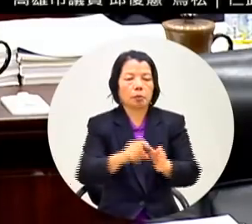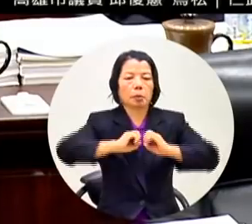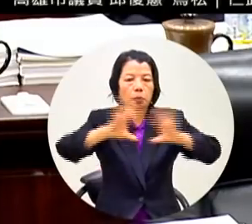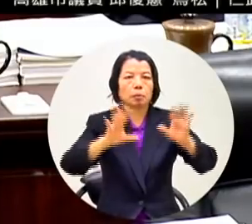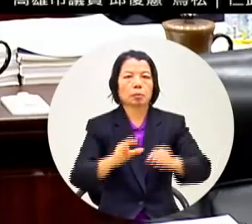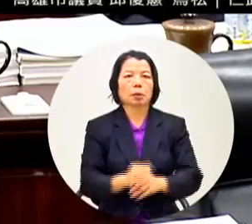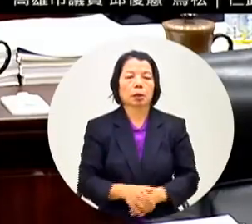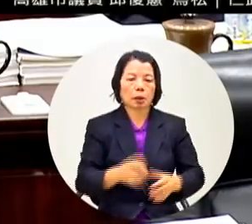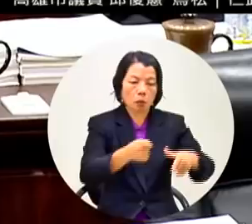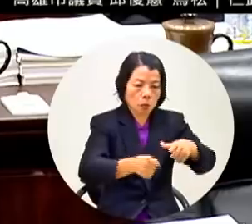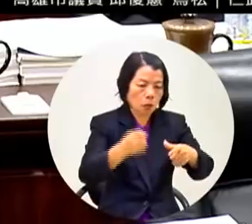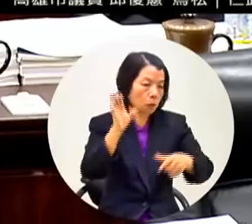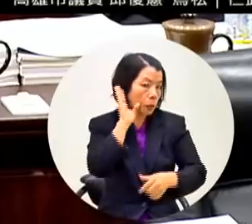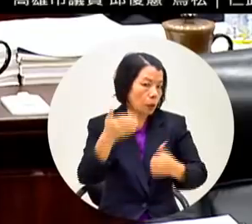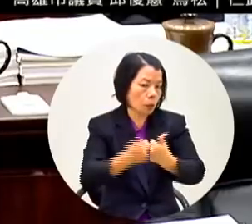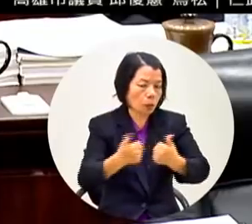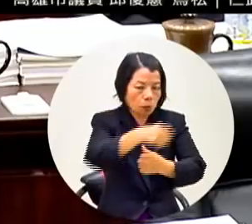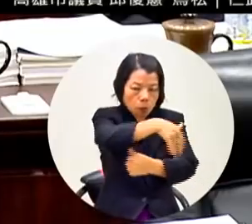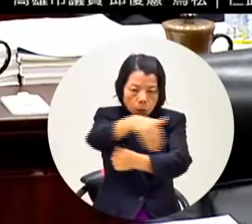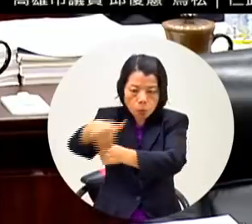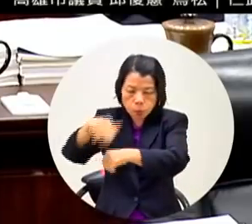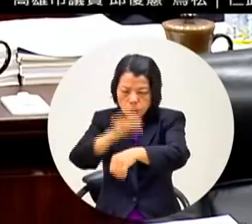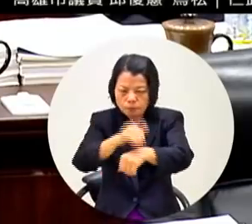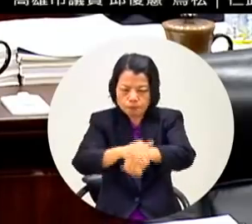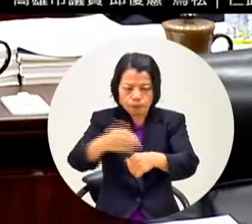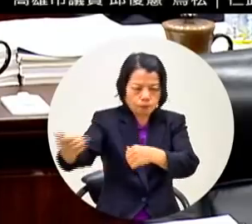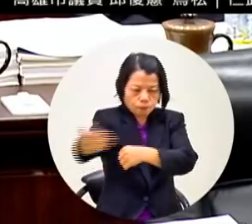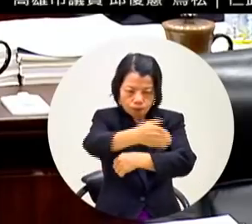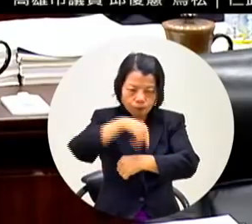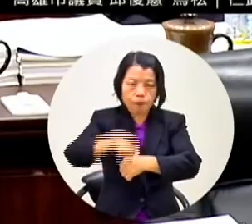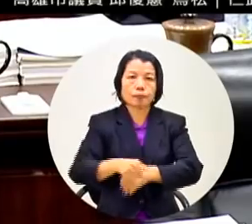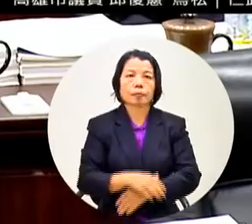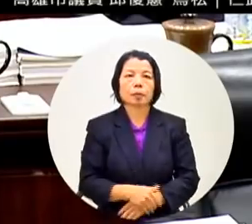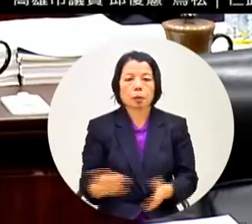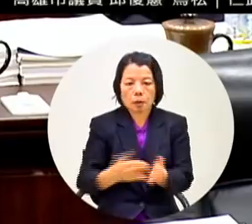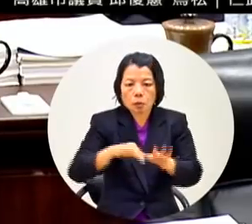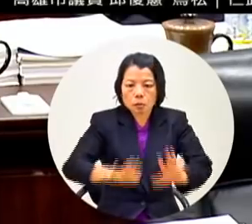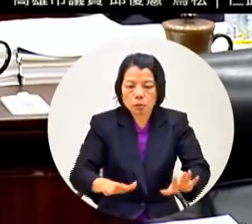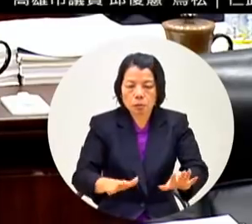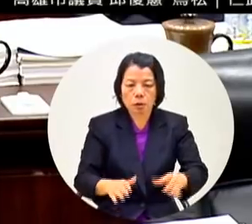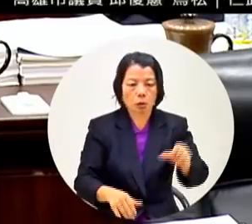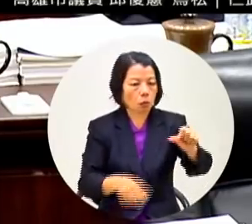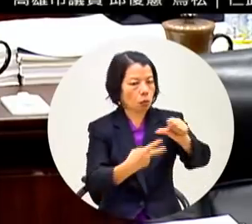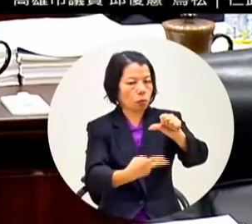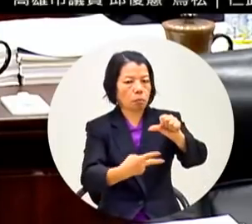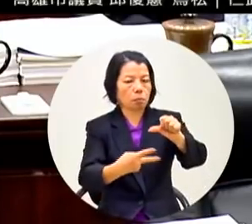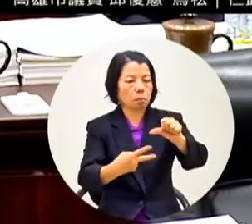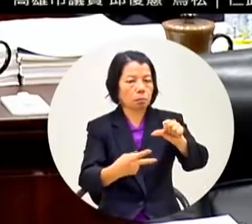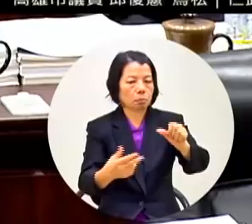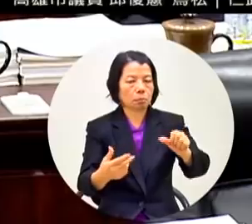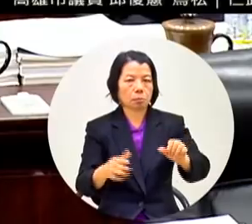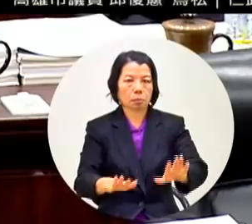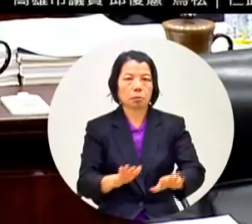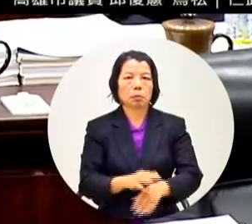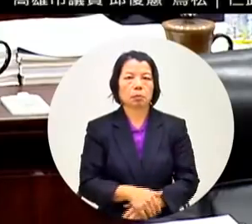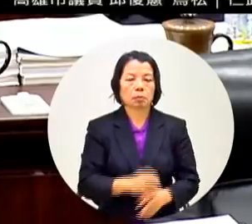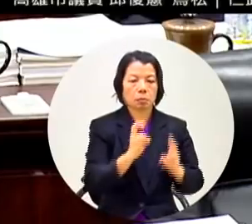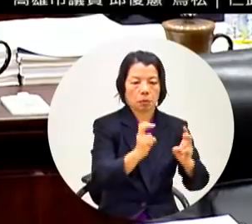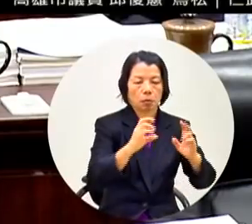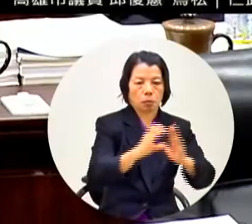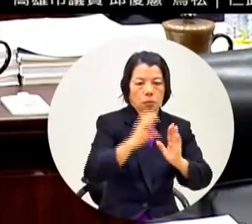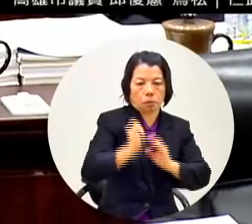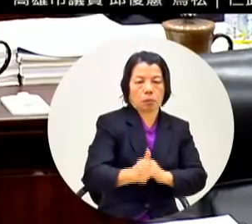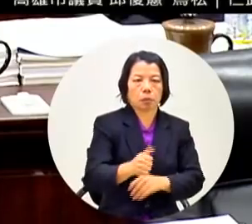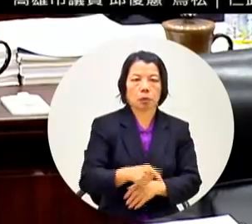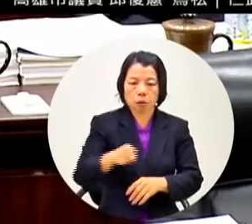者的会议。这个过程里面到现在，今天5月2号了，捷运局长，这个过程里面您跟市长做过几次报